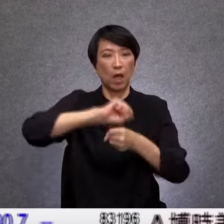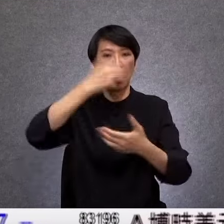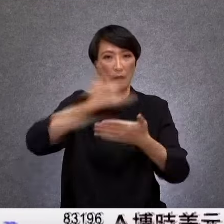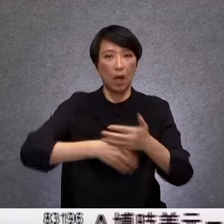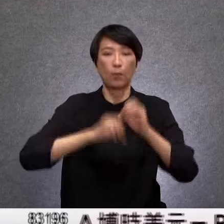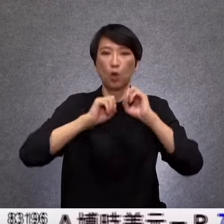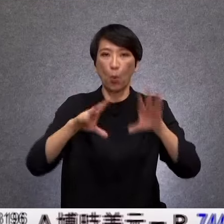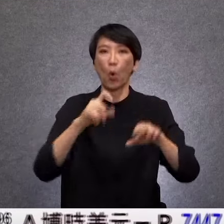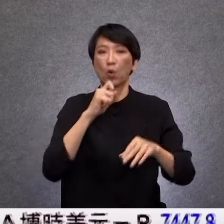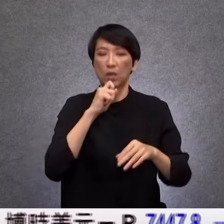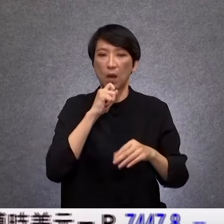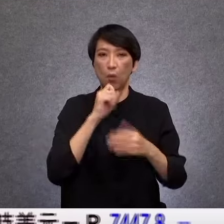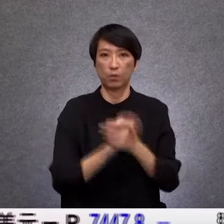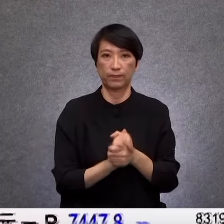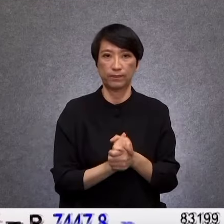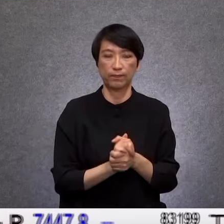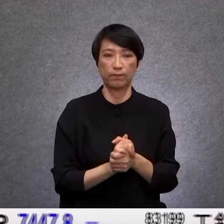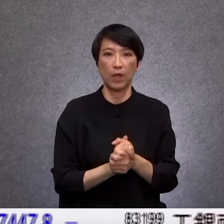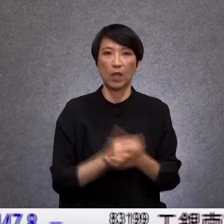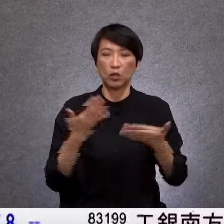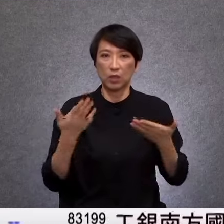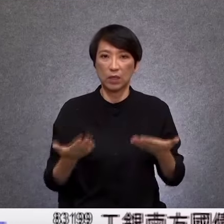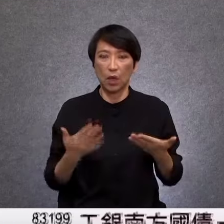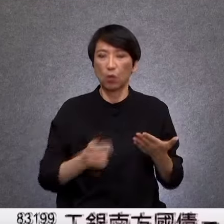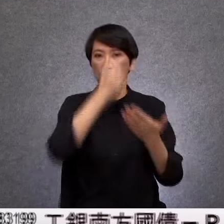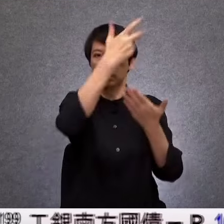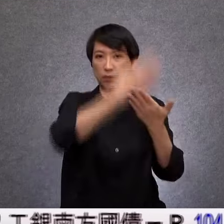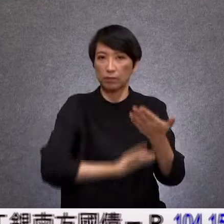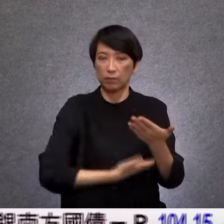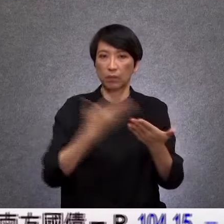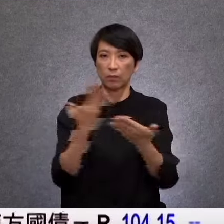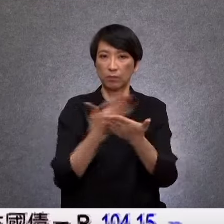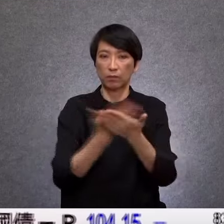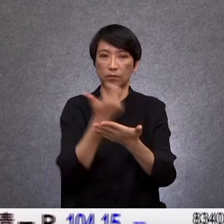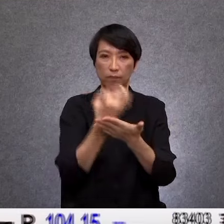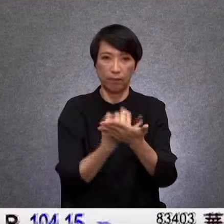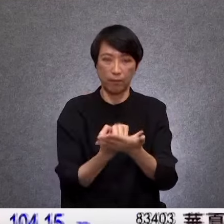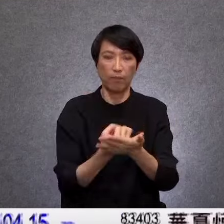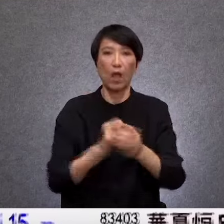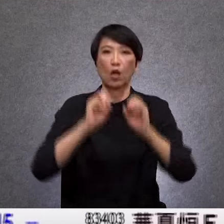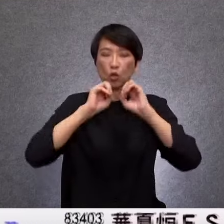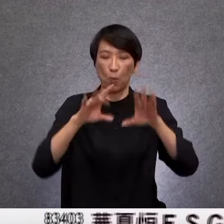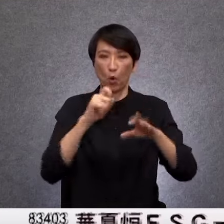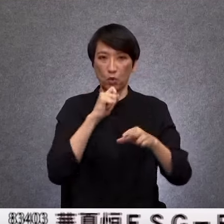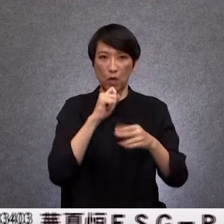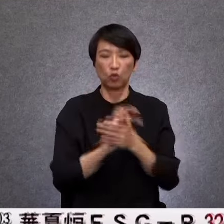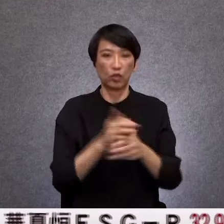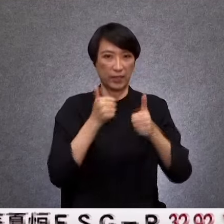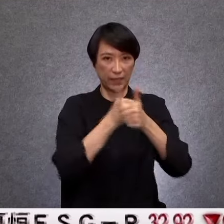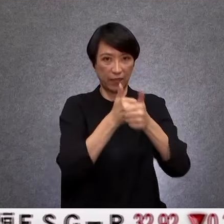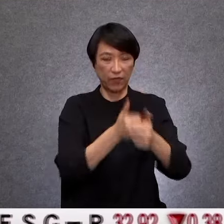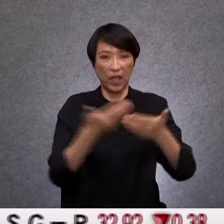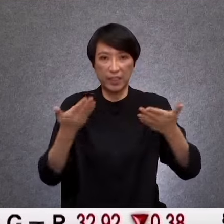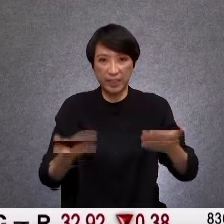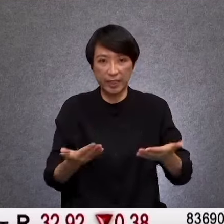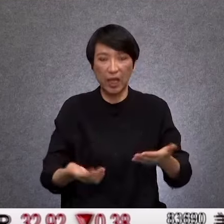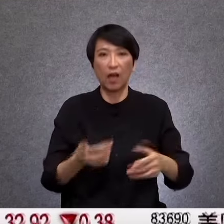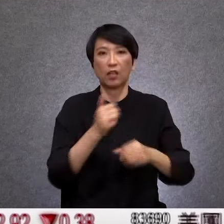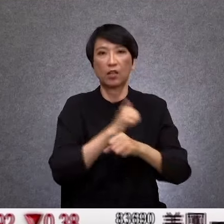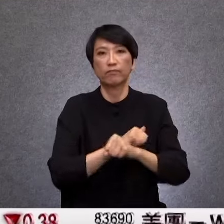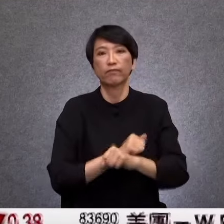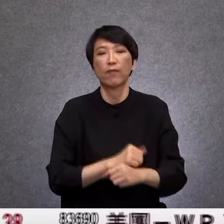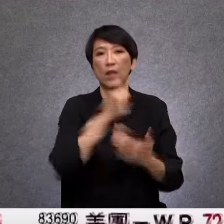檢討咗之後做咗一啲調整，亦都公布咗。咁所以咧係有一個現成嘅機制去檢討同埋去公布。咁所以我